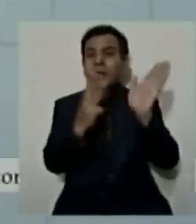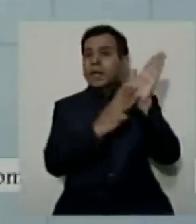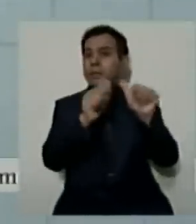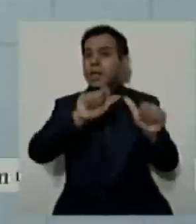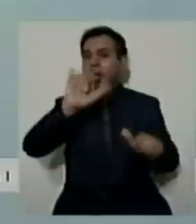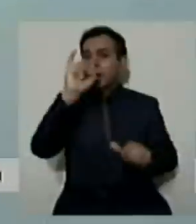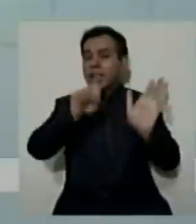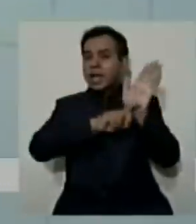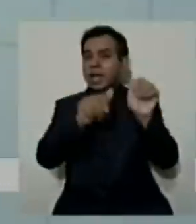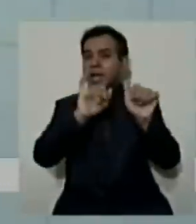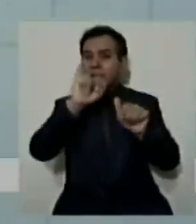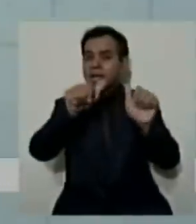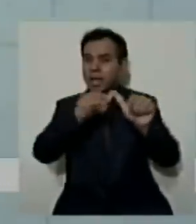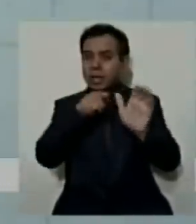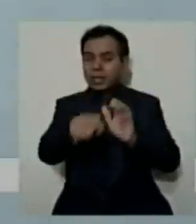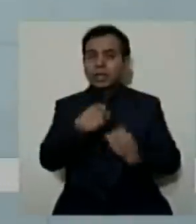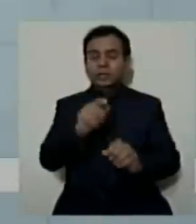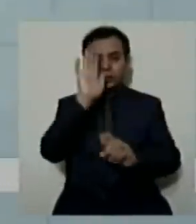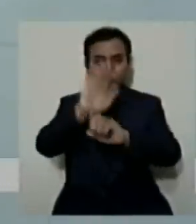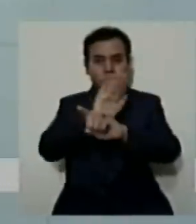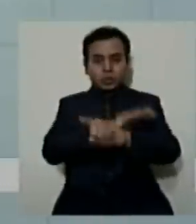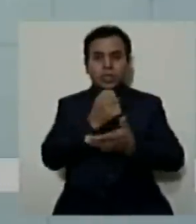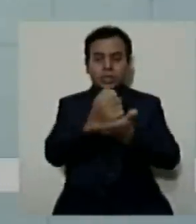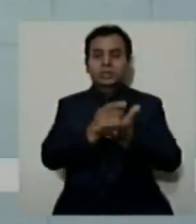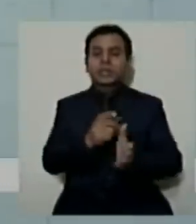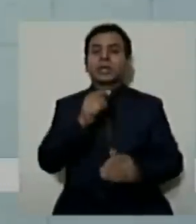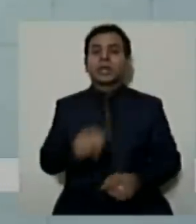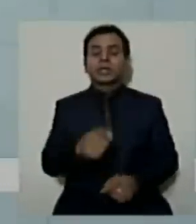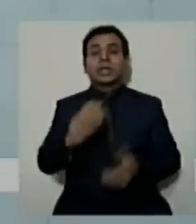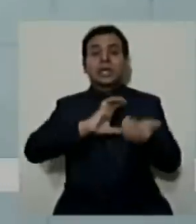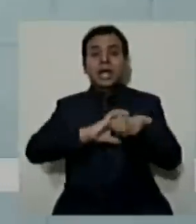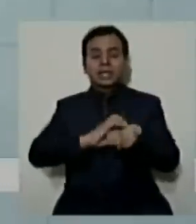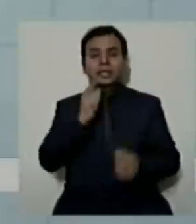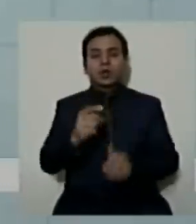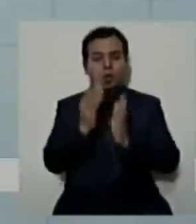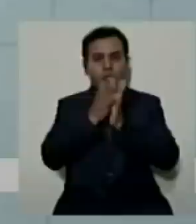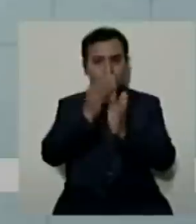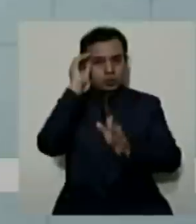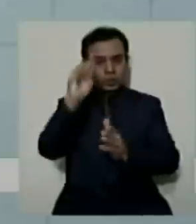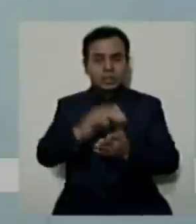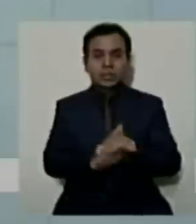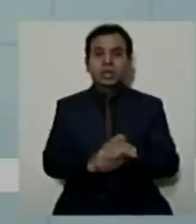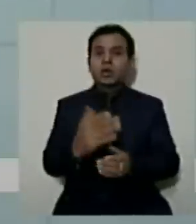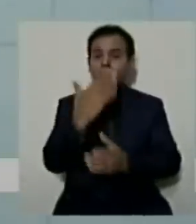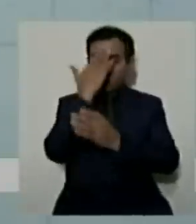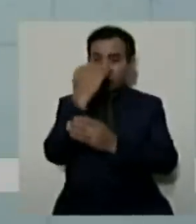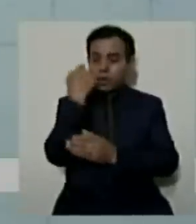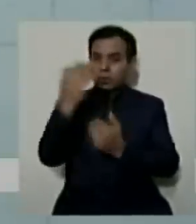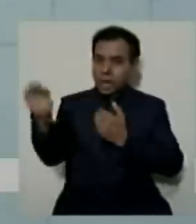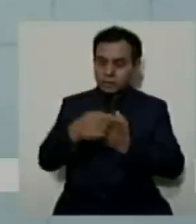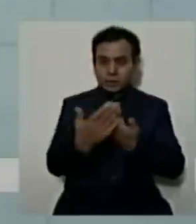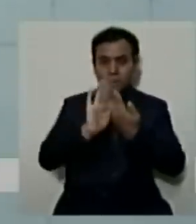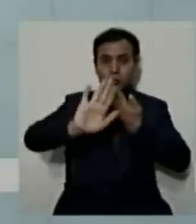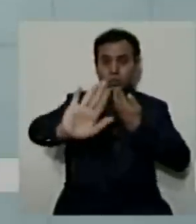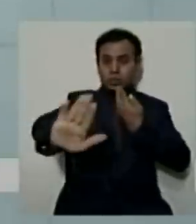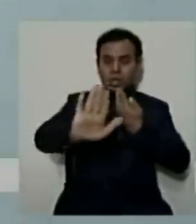রেখে সেবা প্রদানের উপর সর্বোচ্চ গুরুত্ব আরোপ করা হয়েছে। আমি করব ম্যালেরিয়া নির্মূল বিশ্ব ম্যালেরিয়া